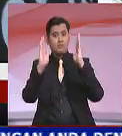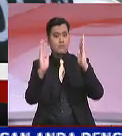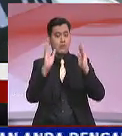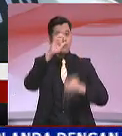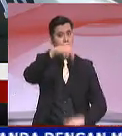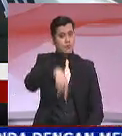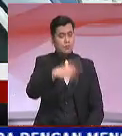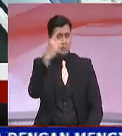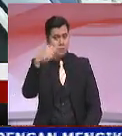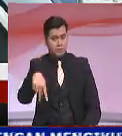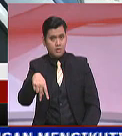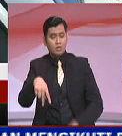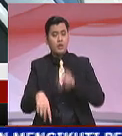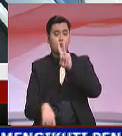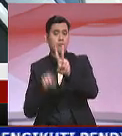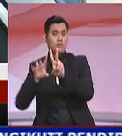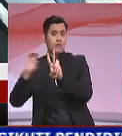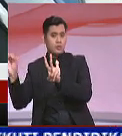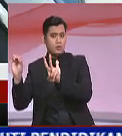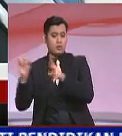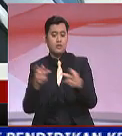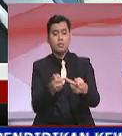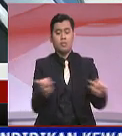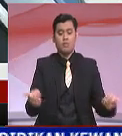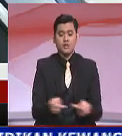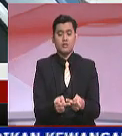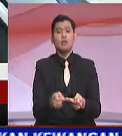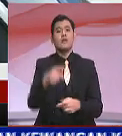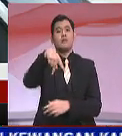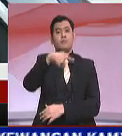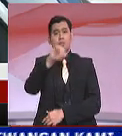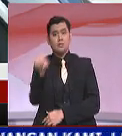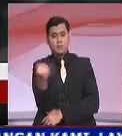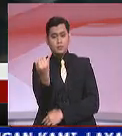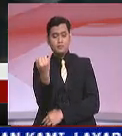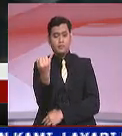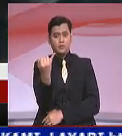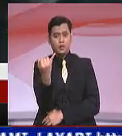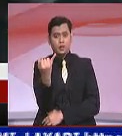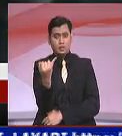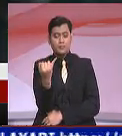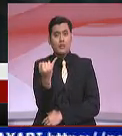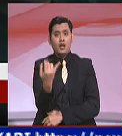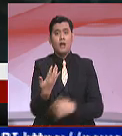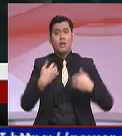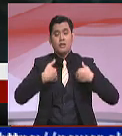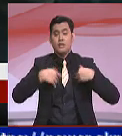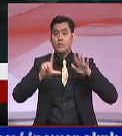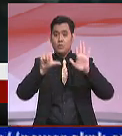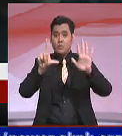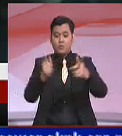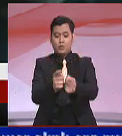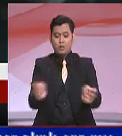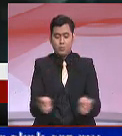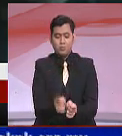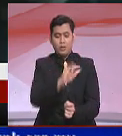Kawalan Pergerakan PKP 2.0 di kawasan daerah Petaling Jaya, Selangor. Tambahnya lagi, 7 lokasi